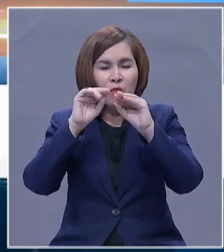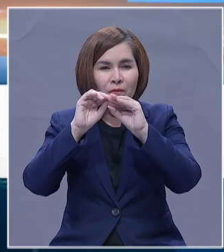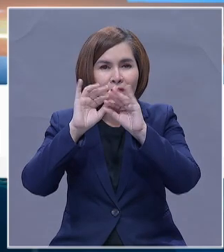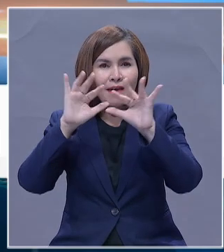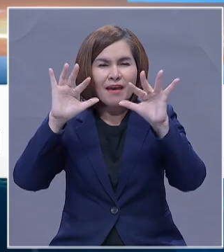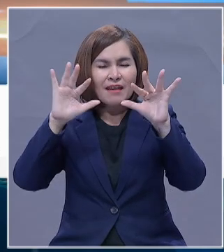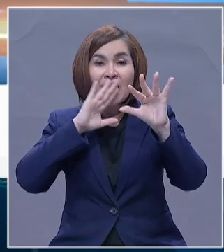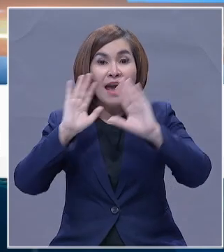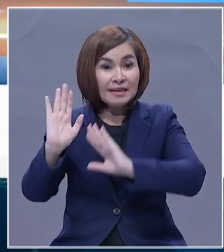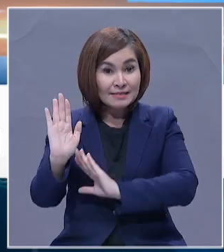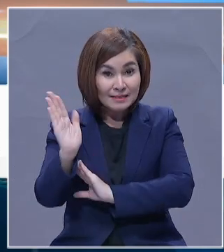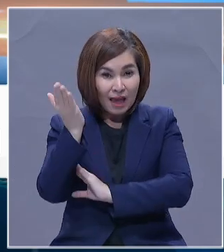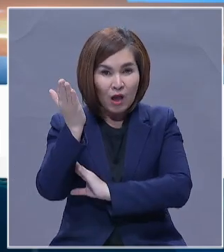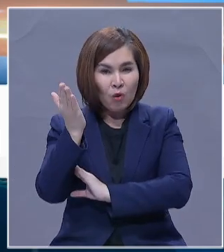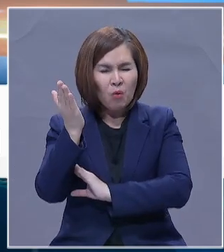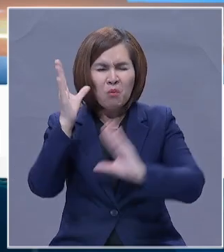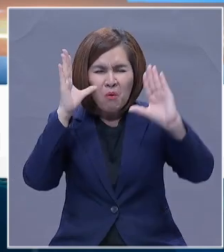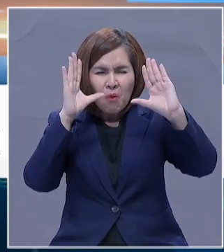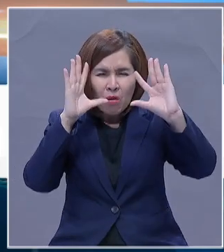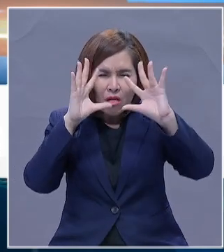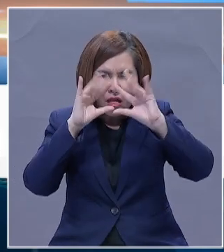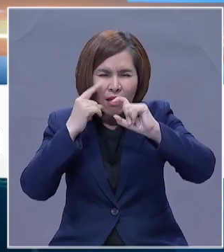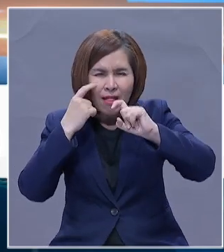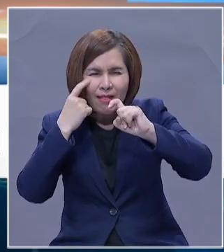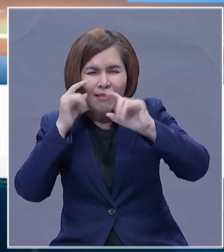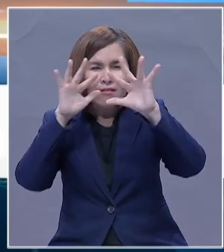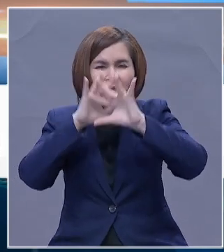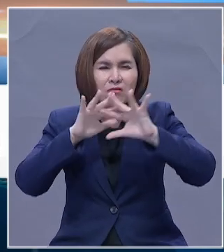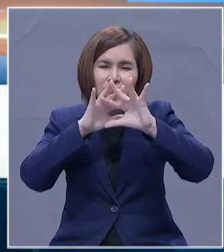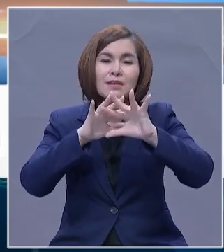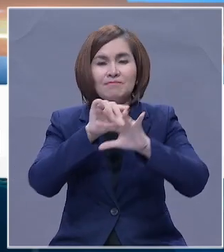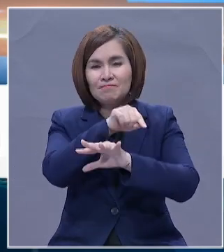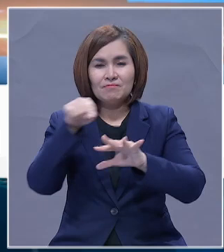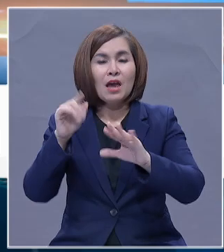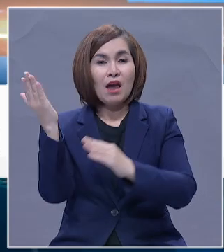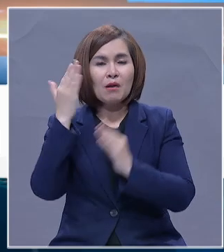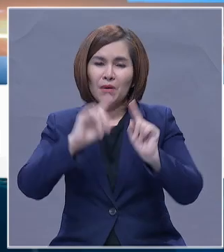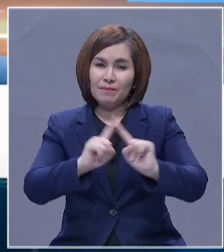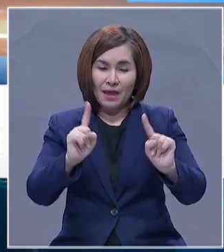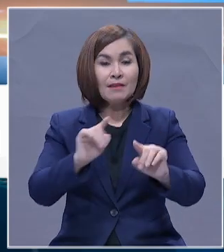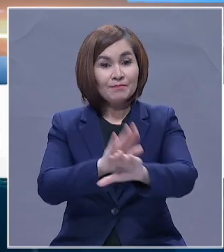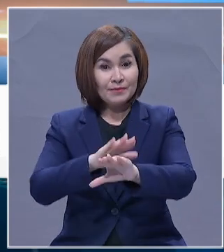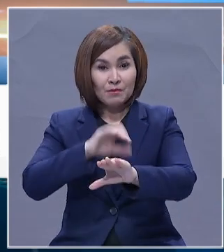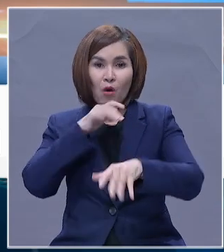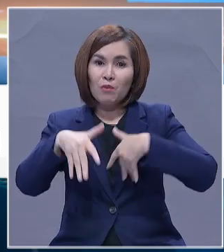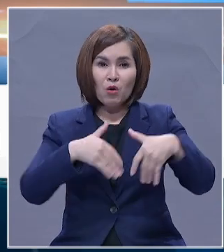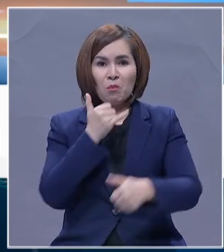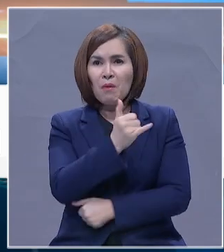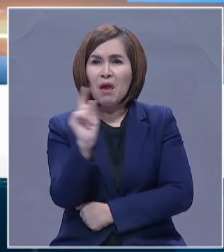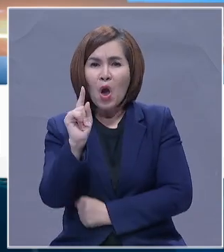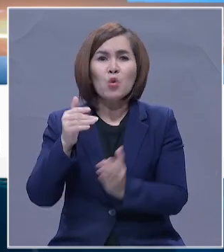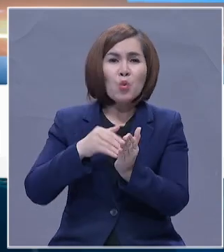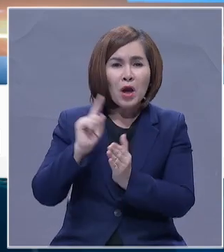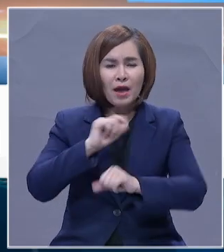มืดถึงช่วงเช้าตรู่เนี่ยมันจะแบบโอ้โหมัวไปหมดเลยพี่กรนะเพราะฉะนั้นช่วงนี้จะไปไหนทำอะไรเนี่ยก็ต้องระมัดระวังออก